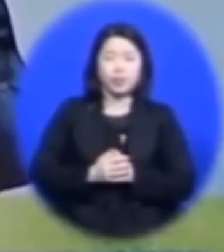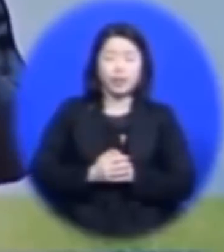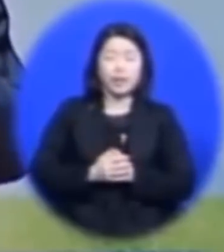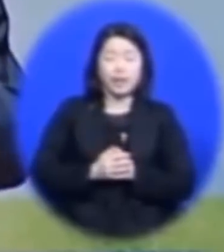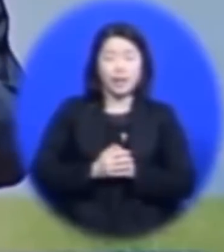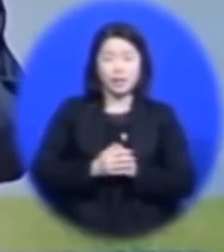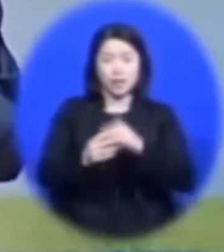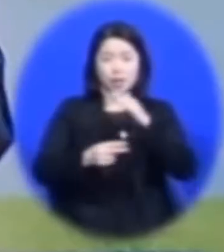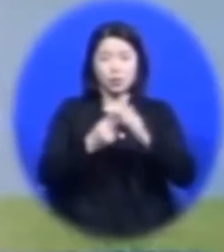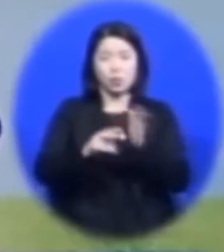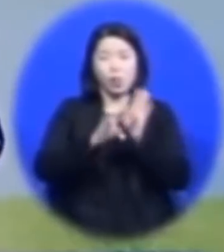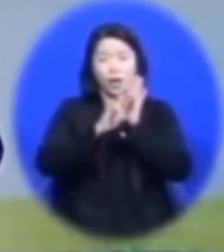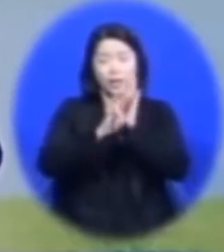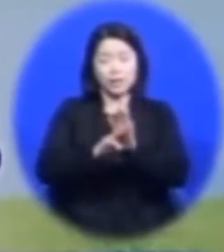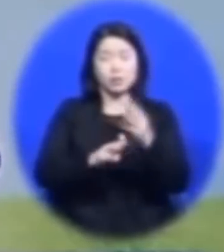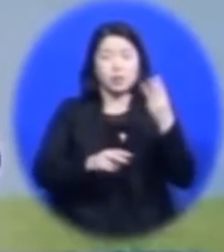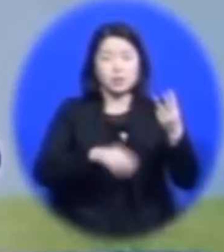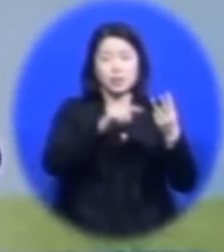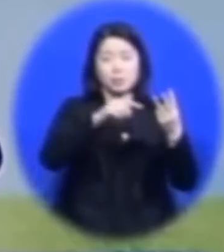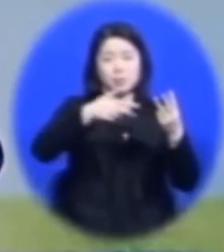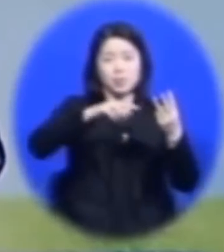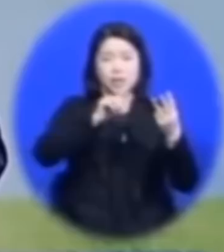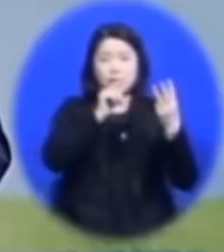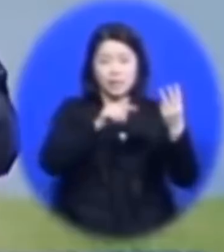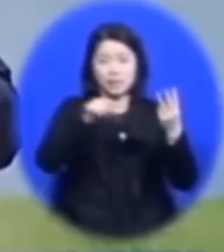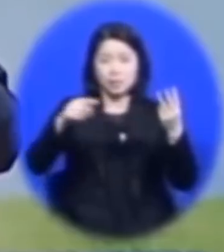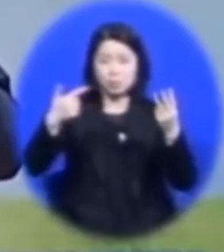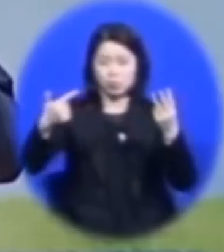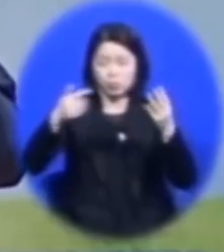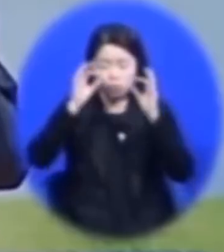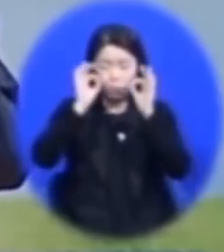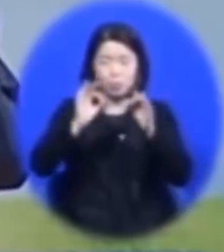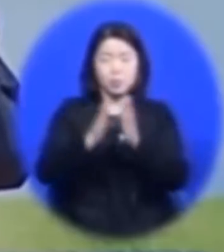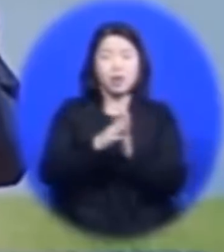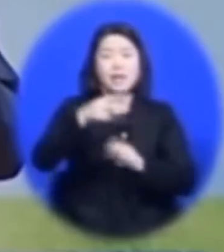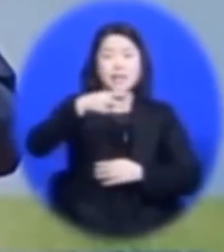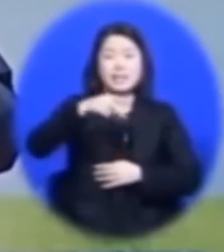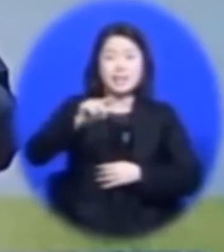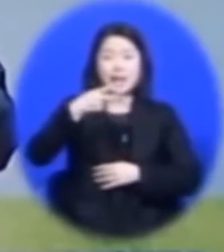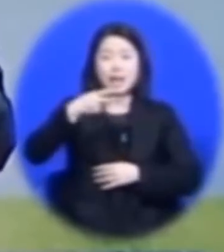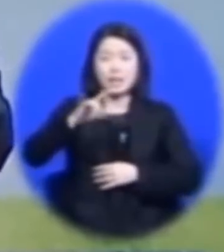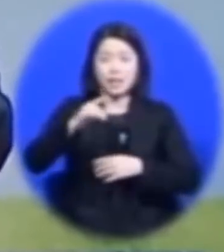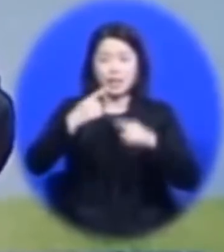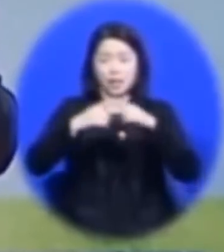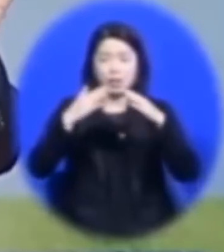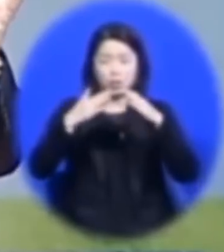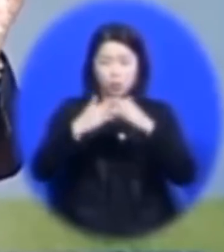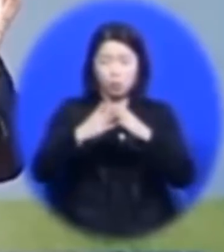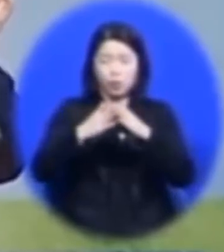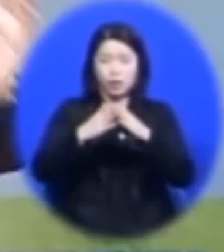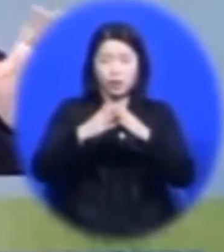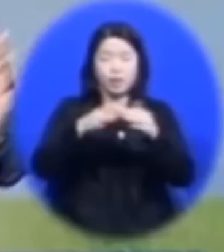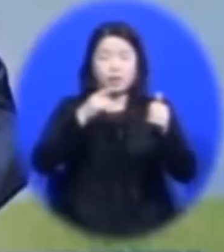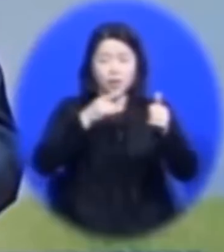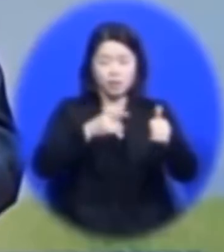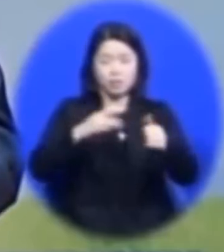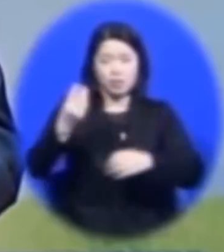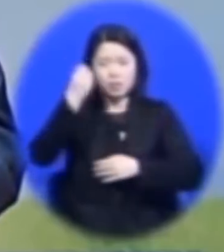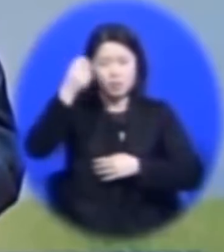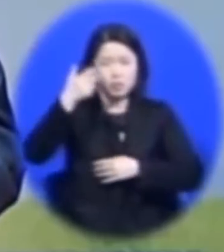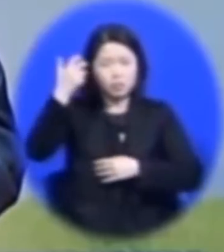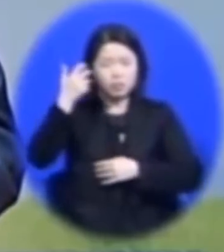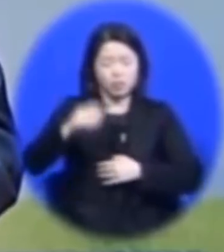요 한계 주로 3장 1절부터 6절에 보면 4대 교회를 향하여 성령께서 무서운 책망을